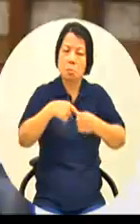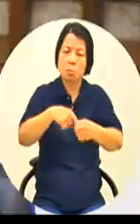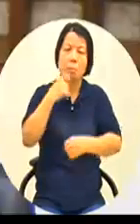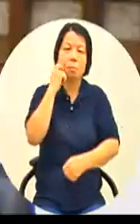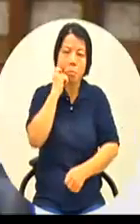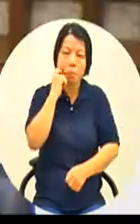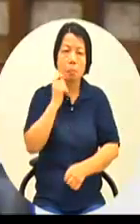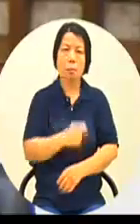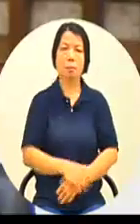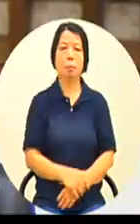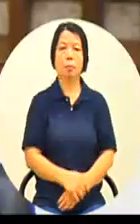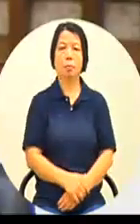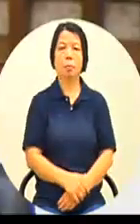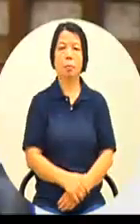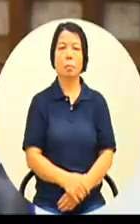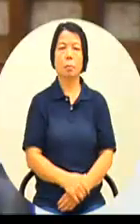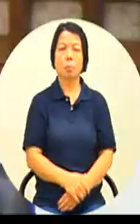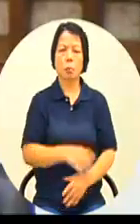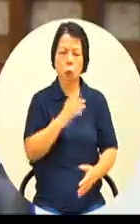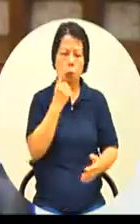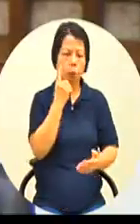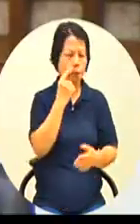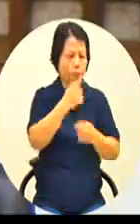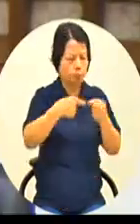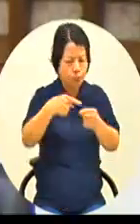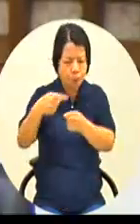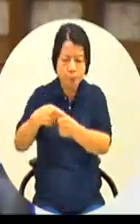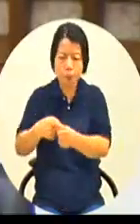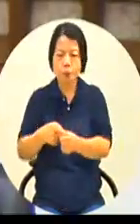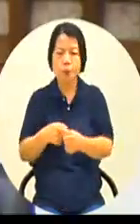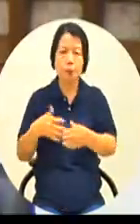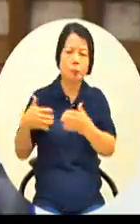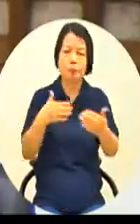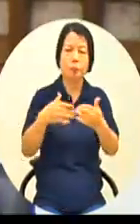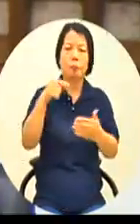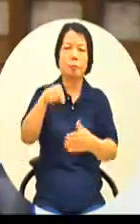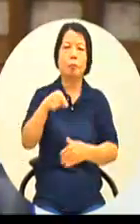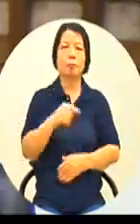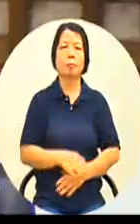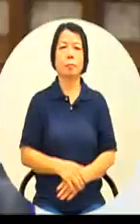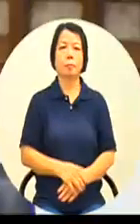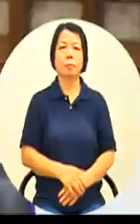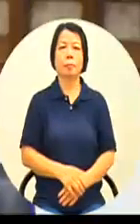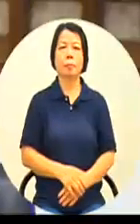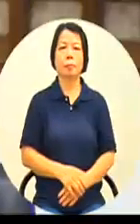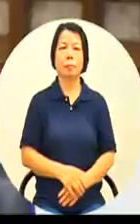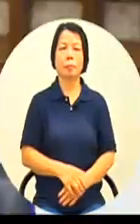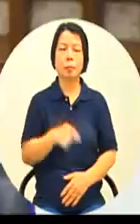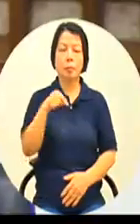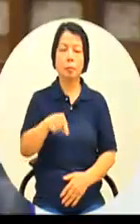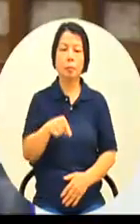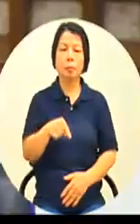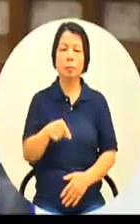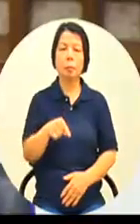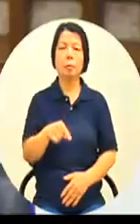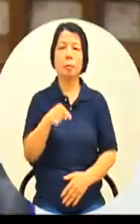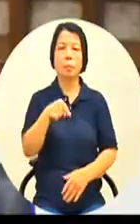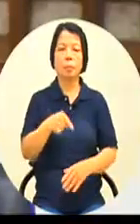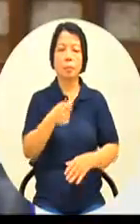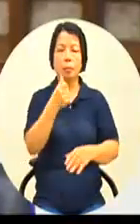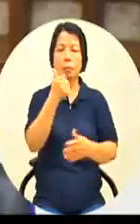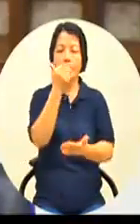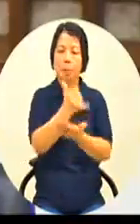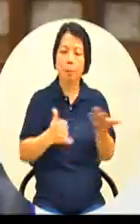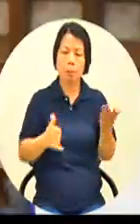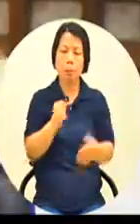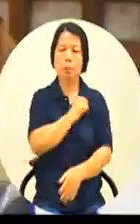千，这我差不多逐年在问的啦，逐届在问的，问到这届议员选了无要做啊啦，教主姐啊，我